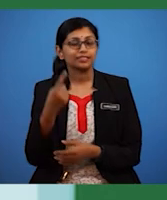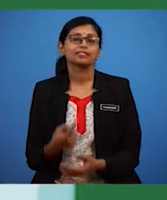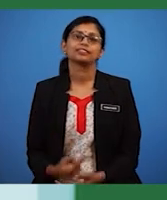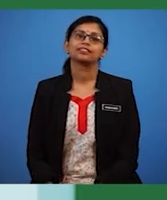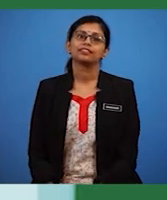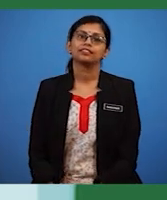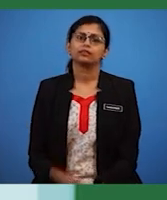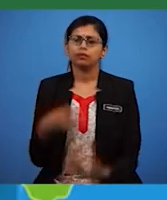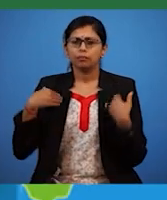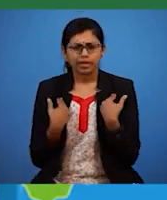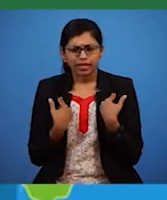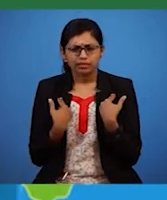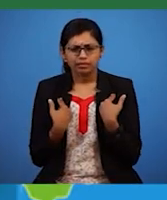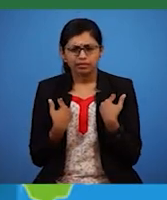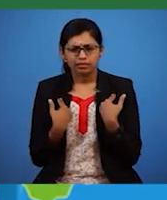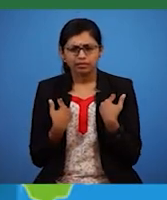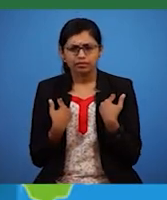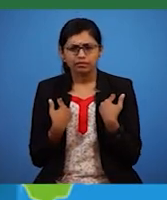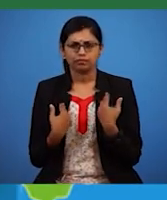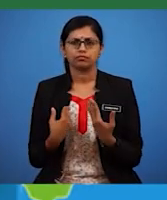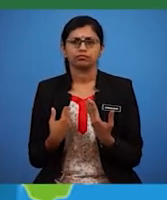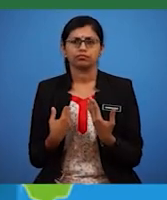dah penat? Ups,